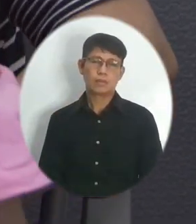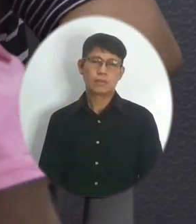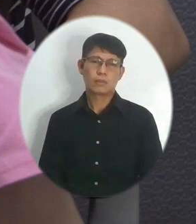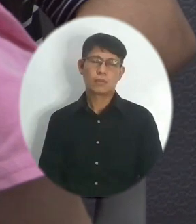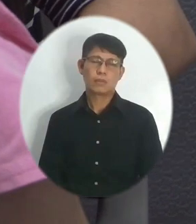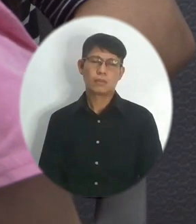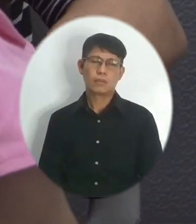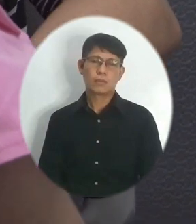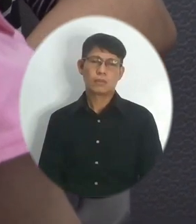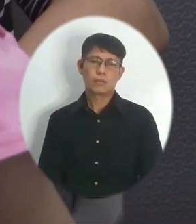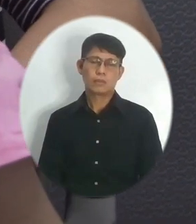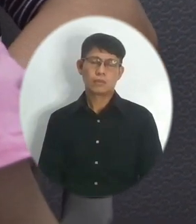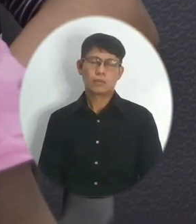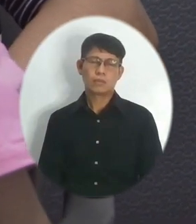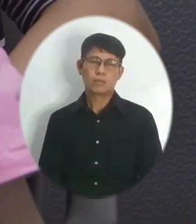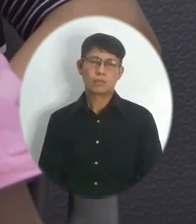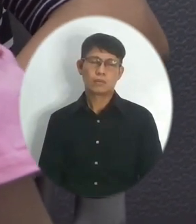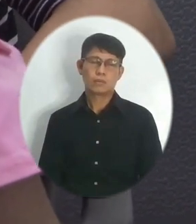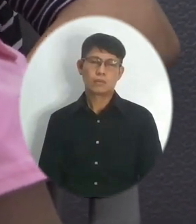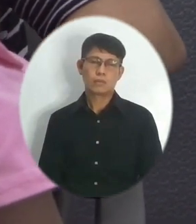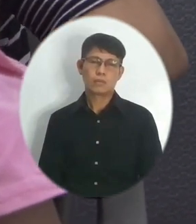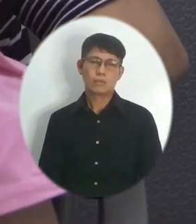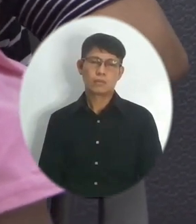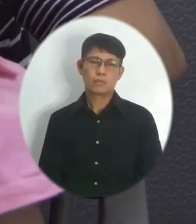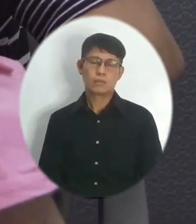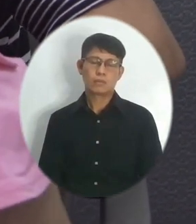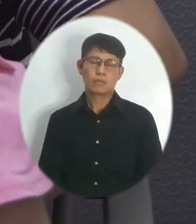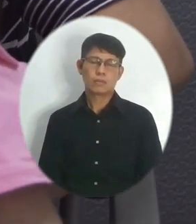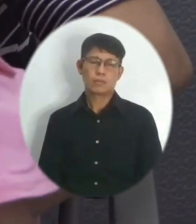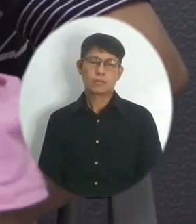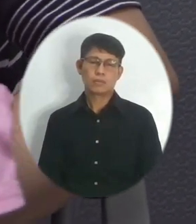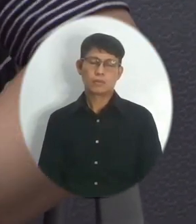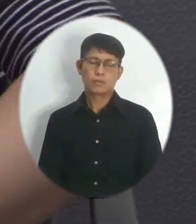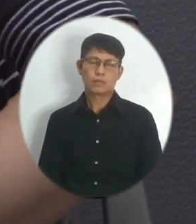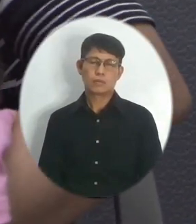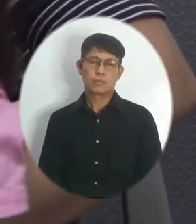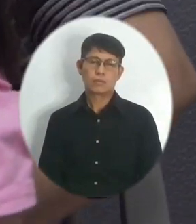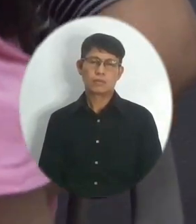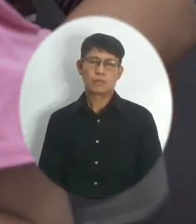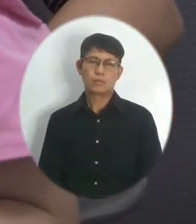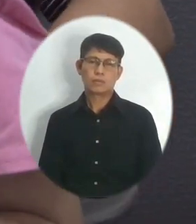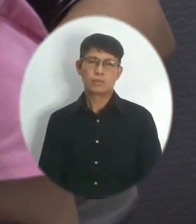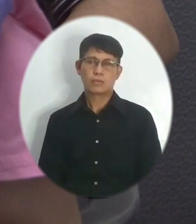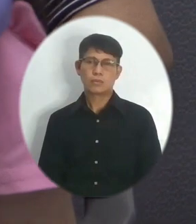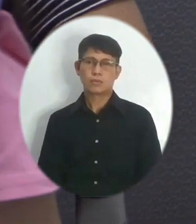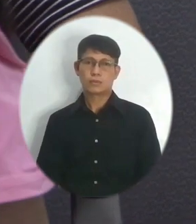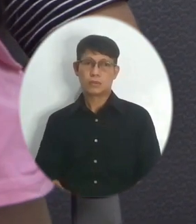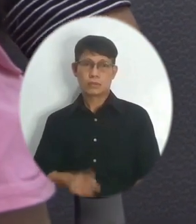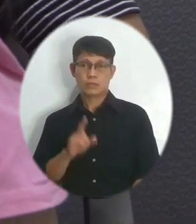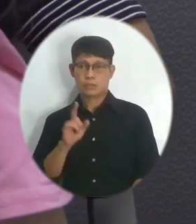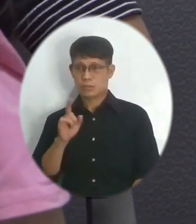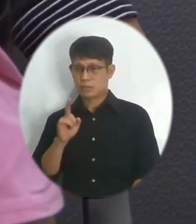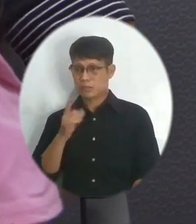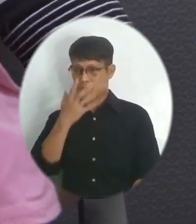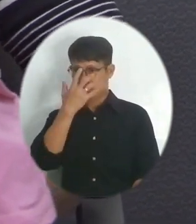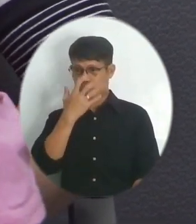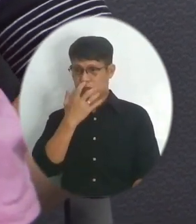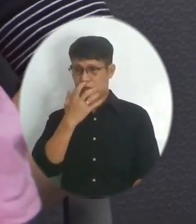Okay. Medyo nakakaalaan na siya. Yung reaction kahit pa paano. Hello ko! Galit na si